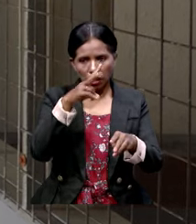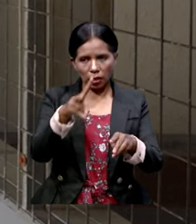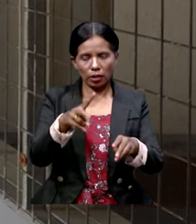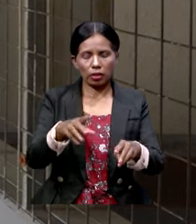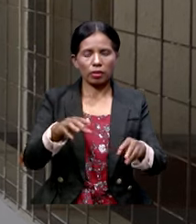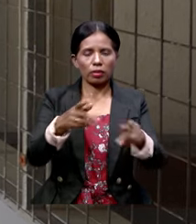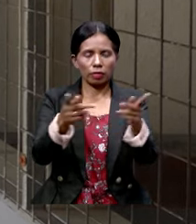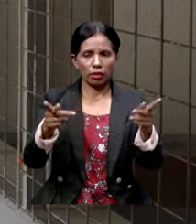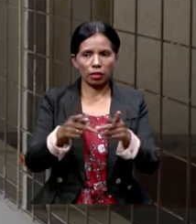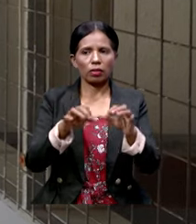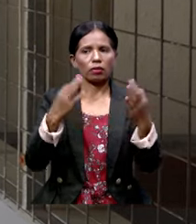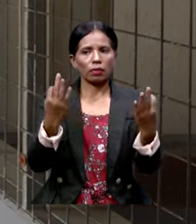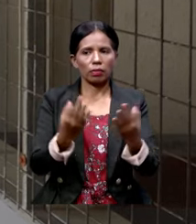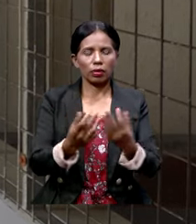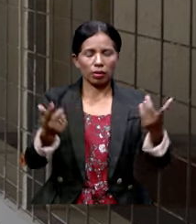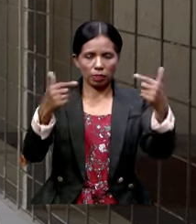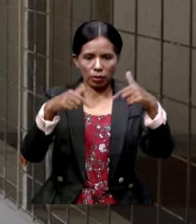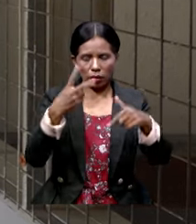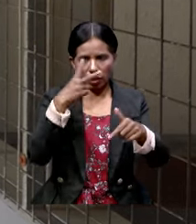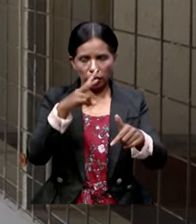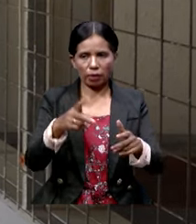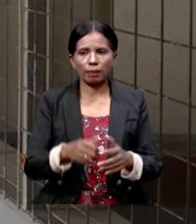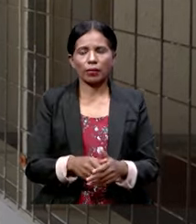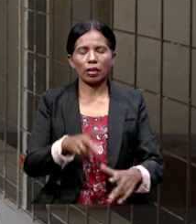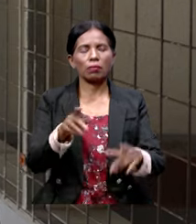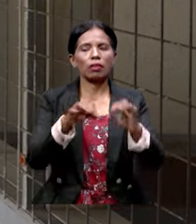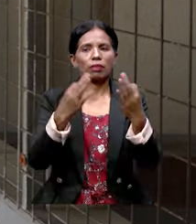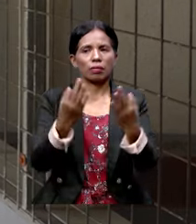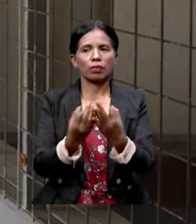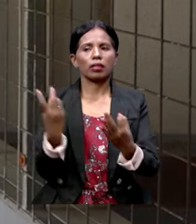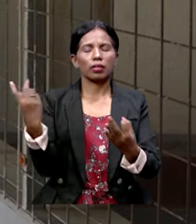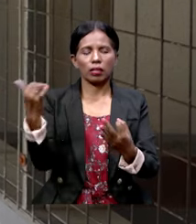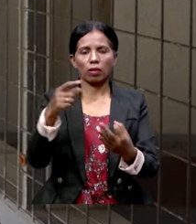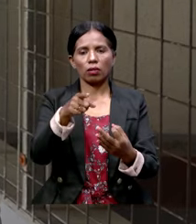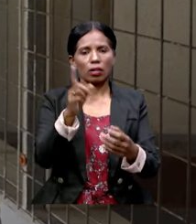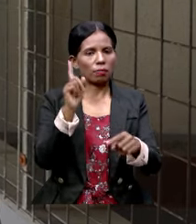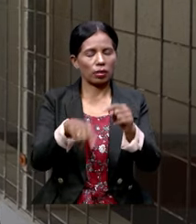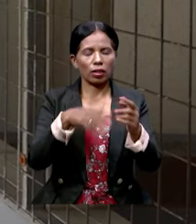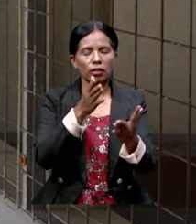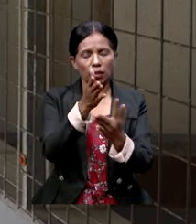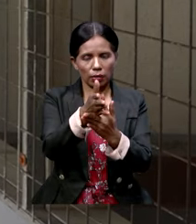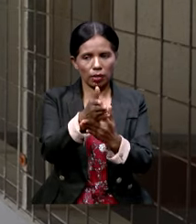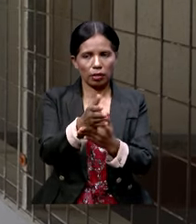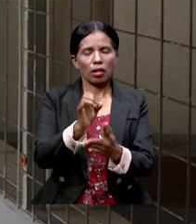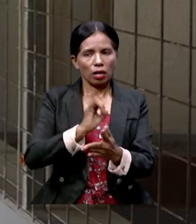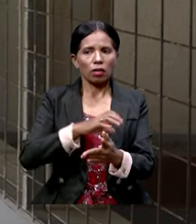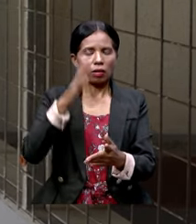kondisau ndah nesane familia balu tama to helaran. Namdika sema familia balu mai ita dian ola bele tama. Aida ne maka aunen